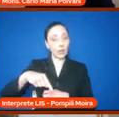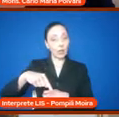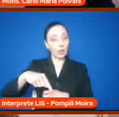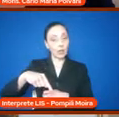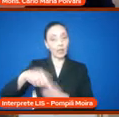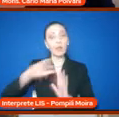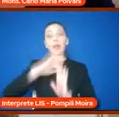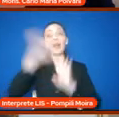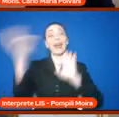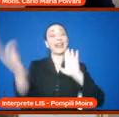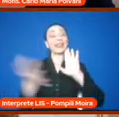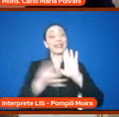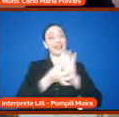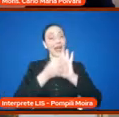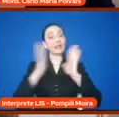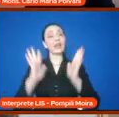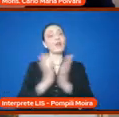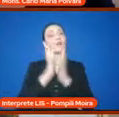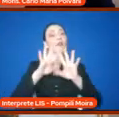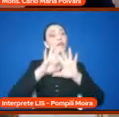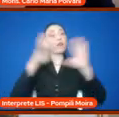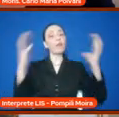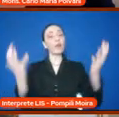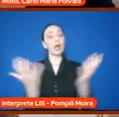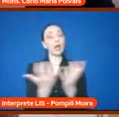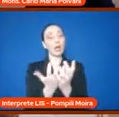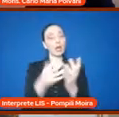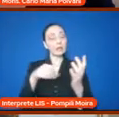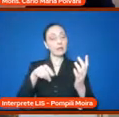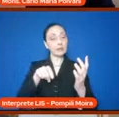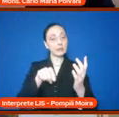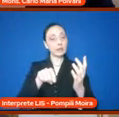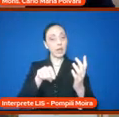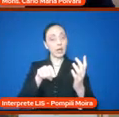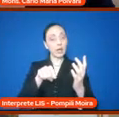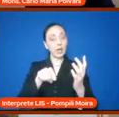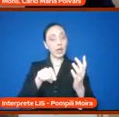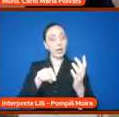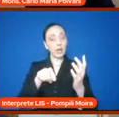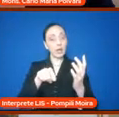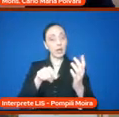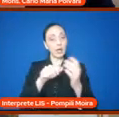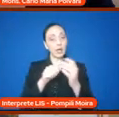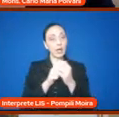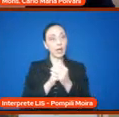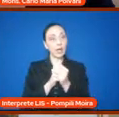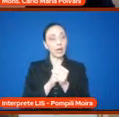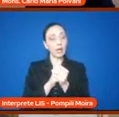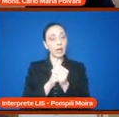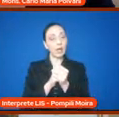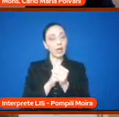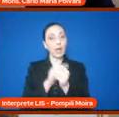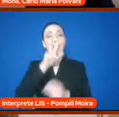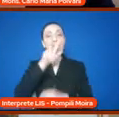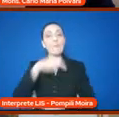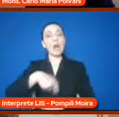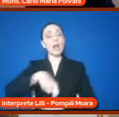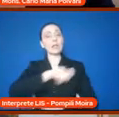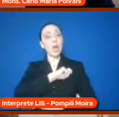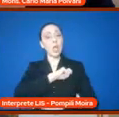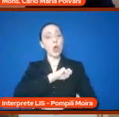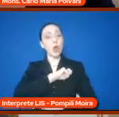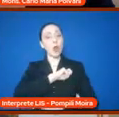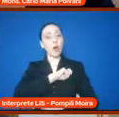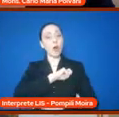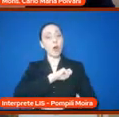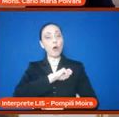recordar cosas que nos decimos mutuamente para que no caigan en el olvido. Desde hace tiempo estamos tomando